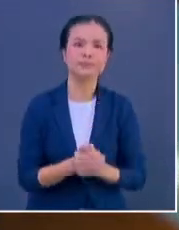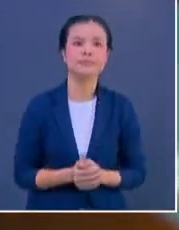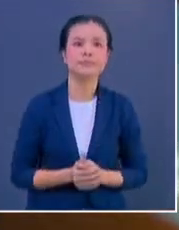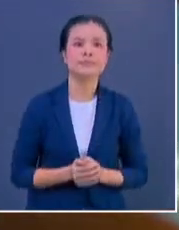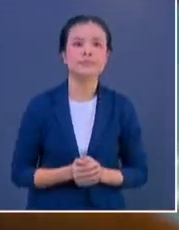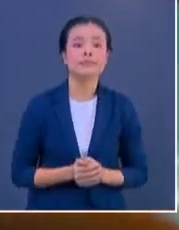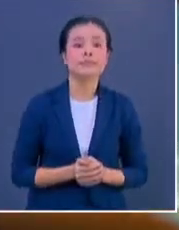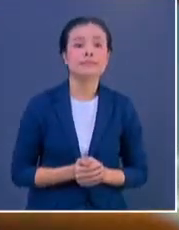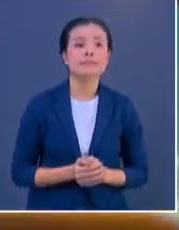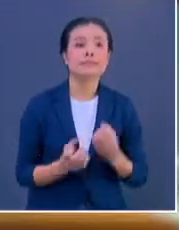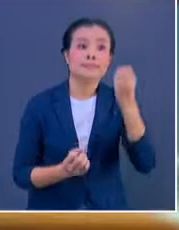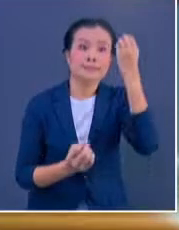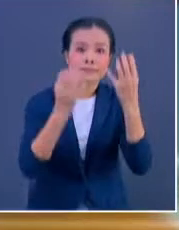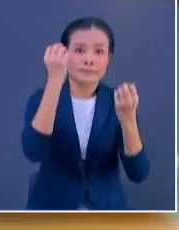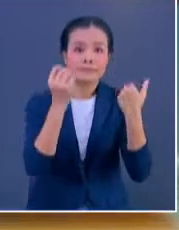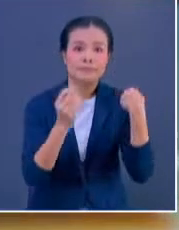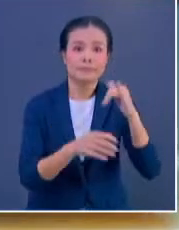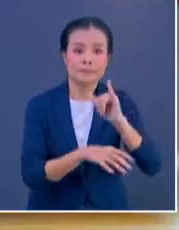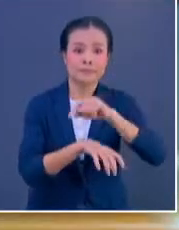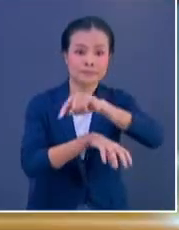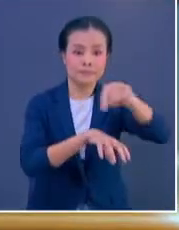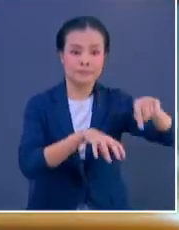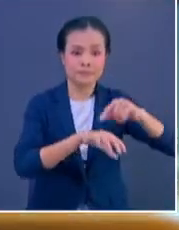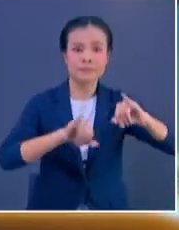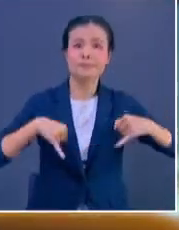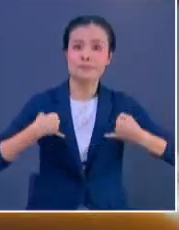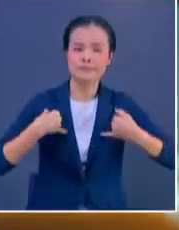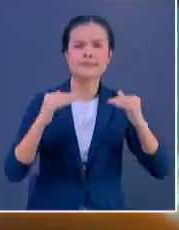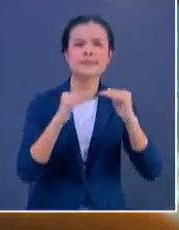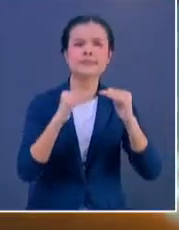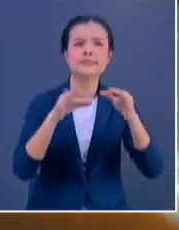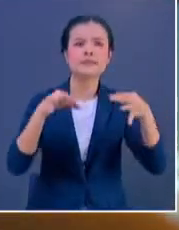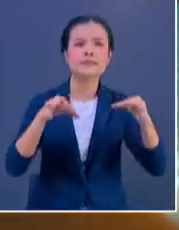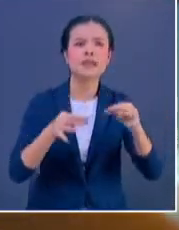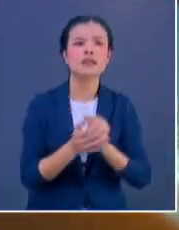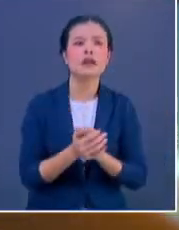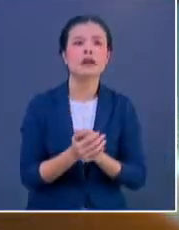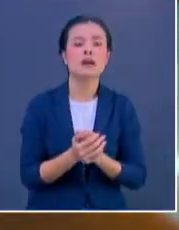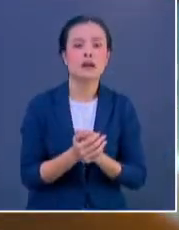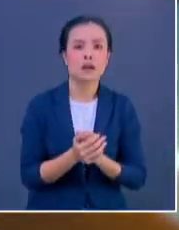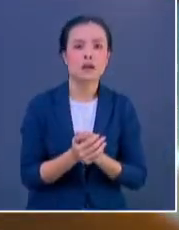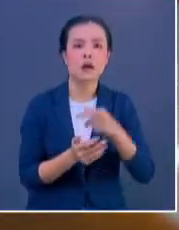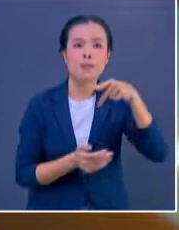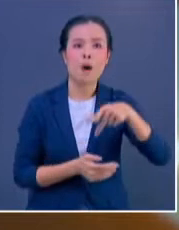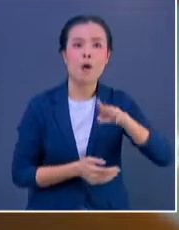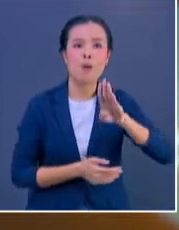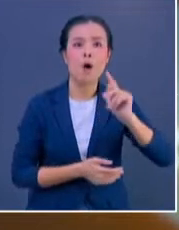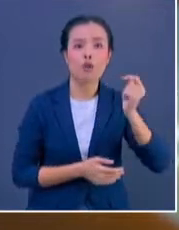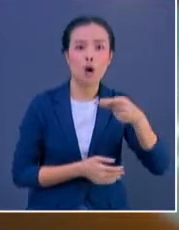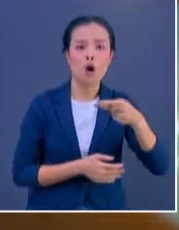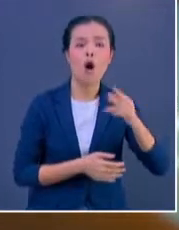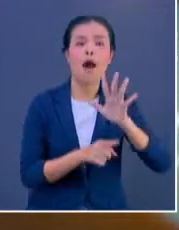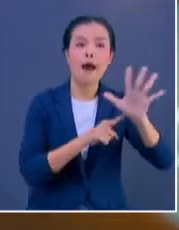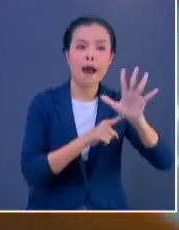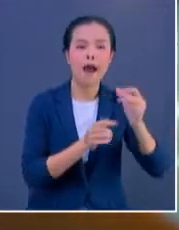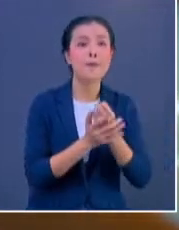ที่ดินที่แบบว่าเป็นป่าเนี่ยบางบริเวณเนี่ยจะมีคนเข้าไปครอบครองลักษณะเป็นใบพ.ป.ท.5 ครับ ก็คือว่าเป็นการเสียภาษีบำรุงท้องที่ภาษีดอก